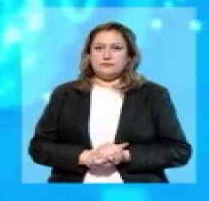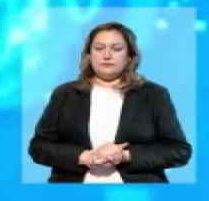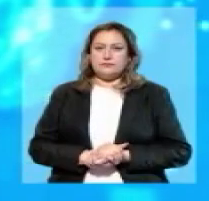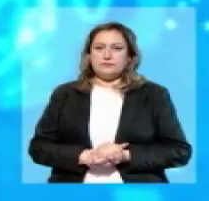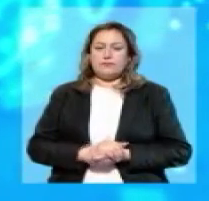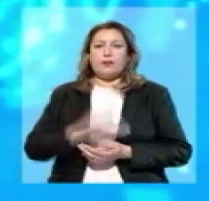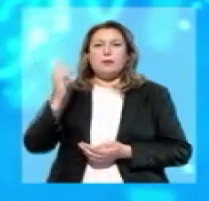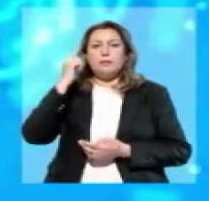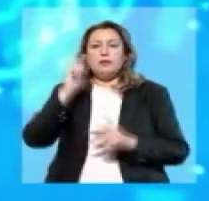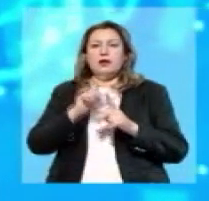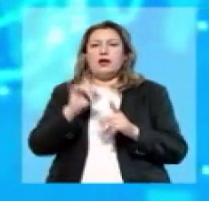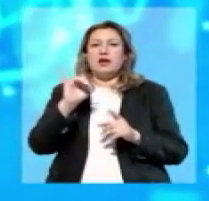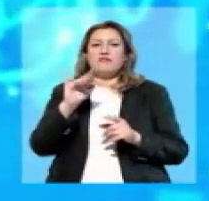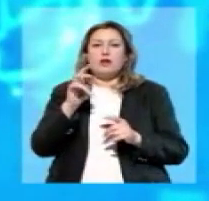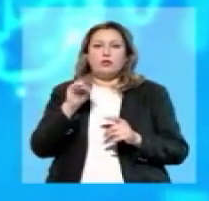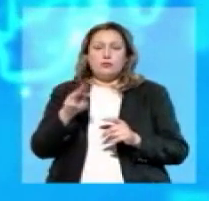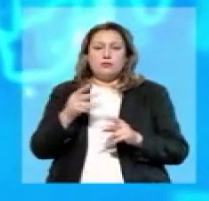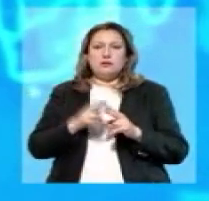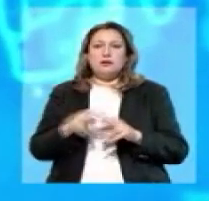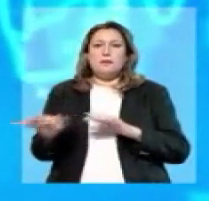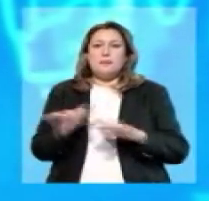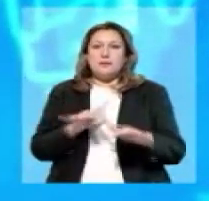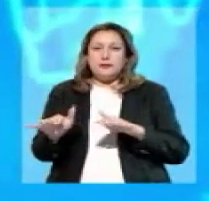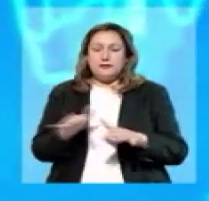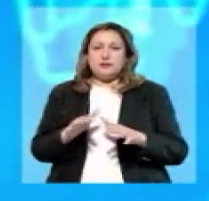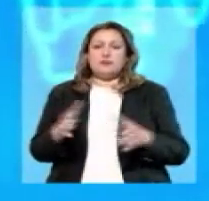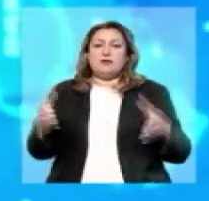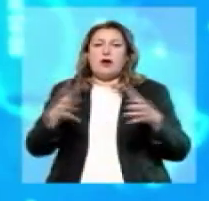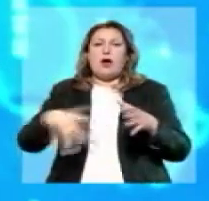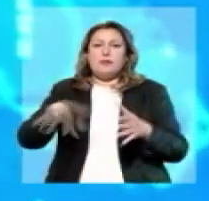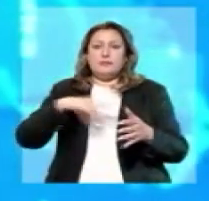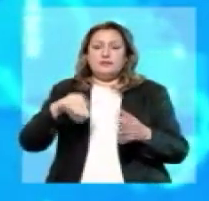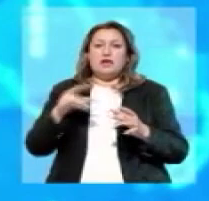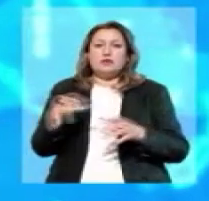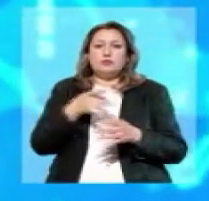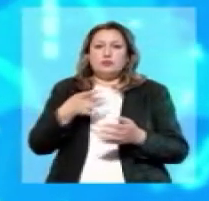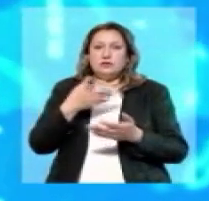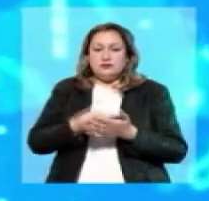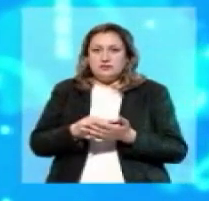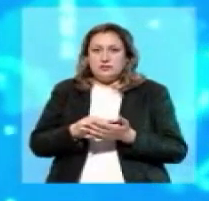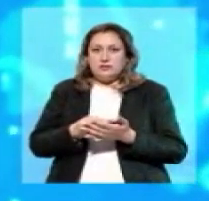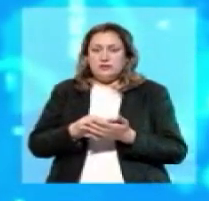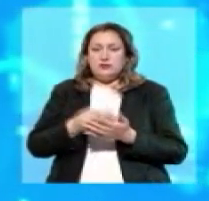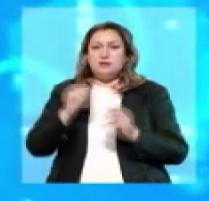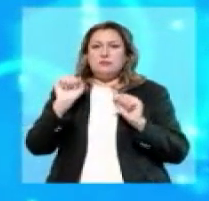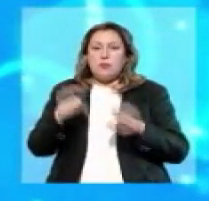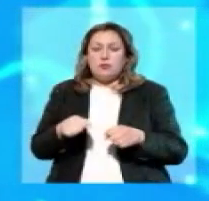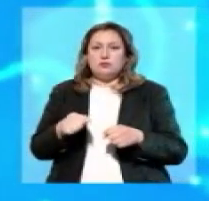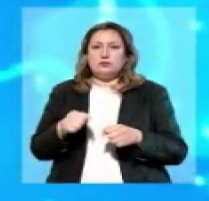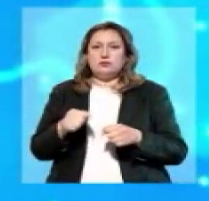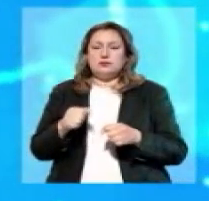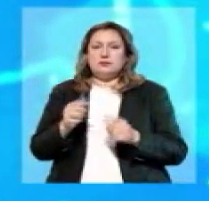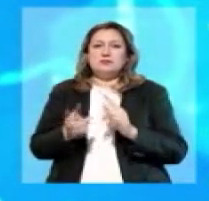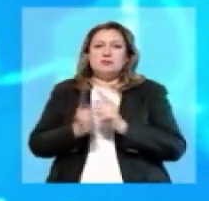Референдумды республика көлемін қамтыған науқаншылық деп түсіну теріс. Ол ел өмірінде елеулі өзгерістерге жөн сілтеп саяси реформаларды